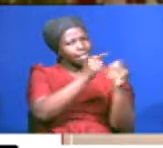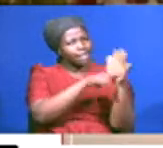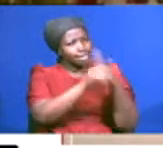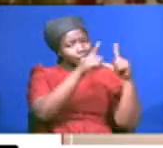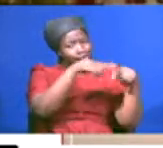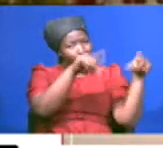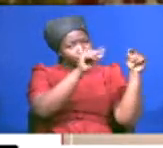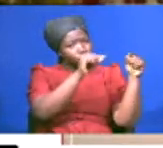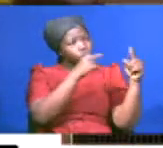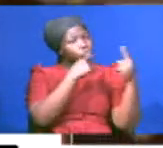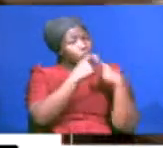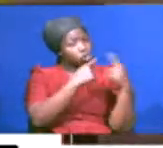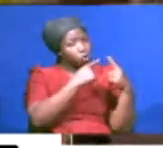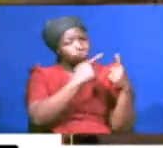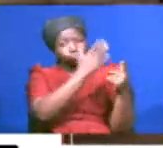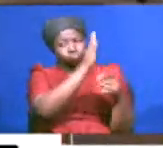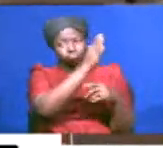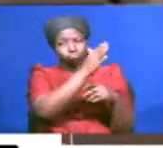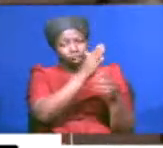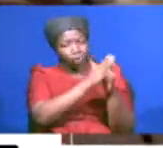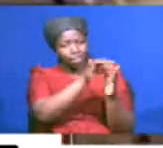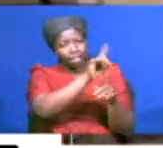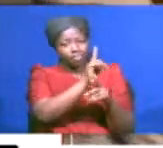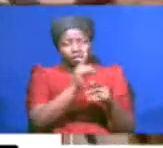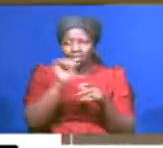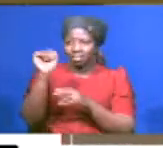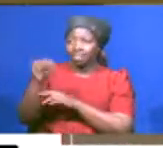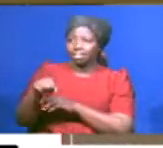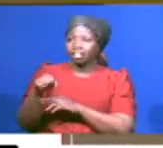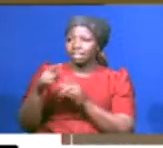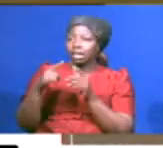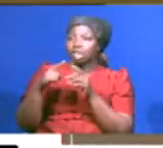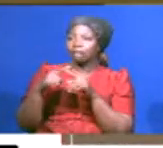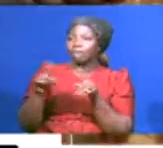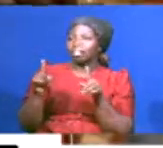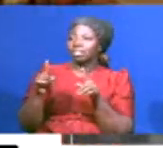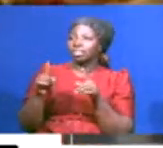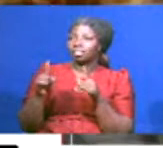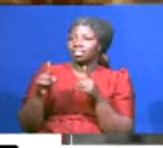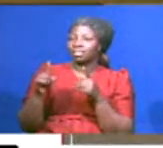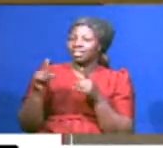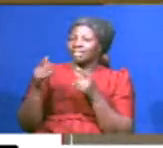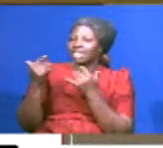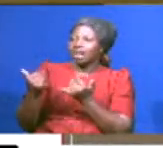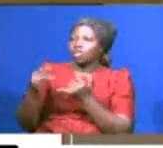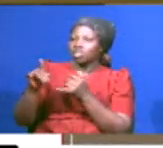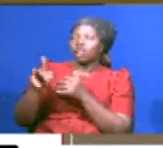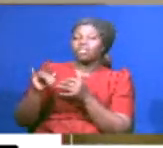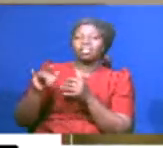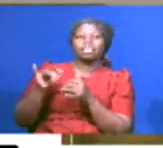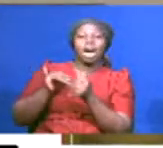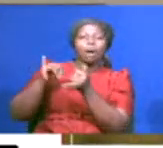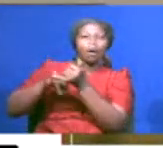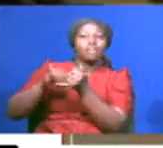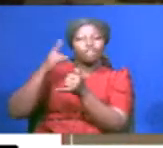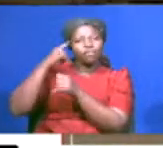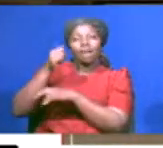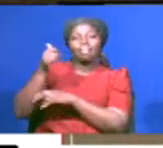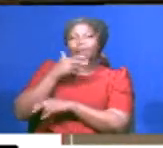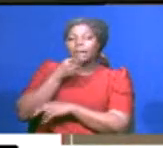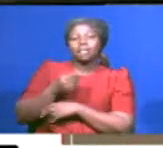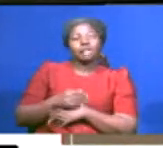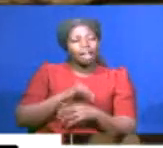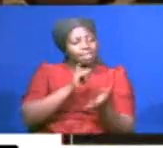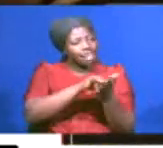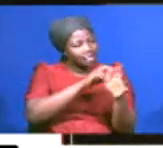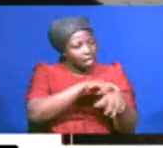with her? Yeah, we was, but nowadays she's a wife of somebody. So. Yeah, no, at that time when she was studying, you were still in contact with her. Yeah,